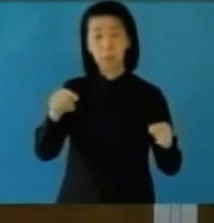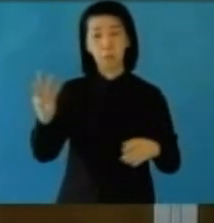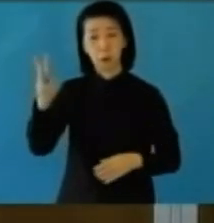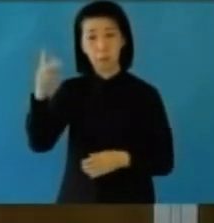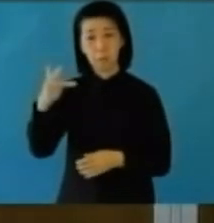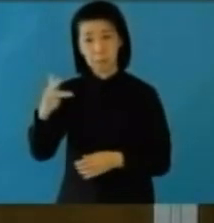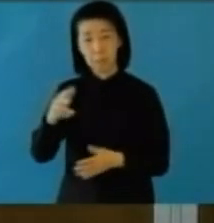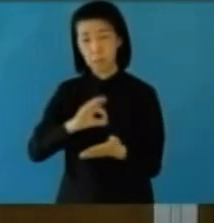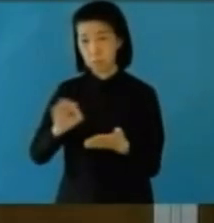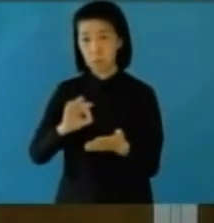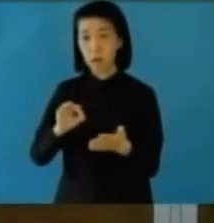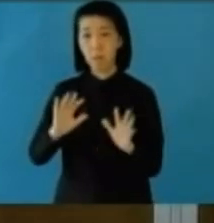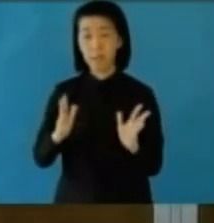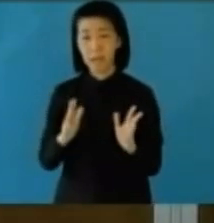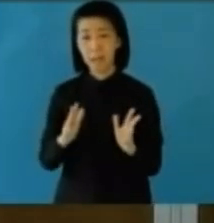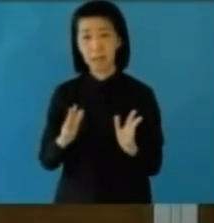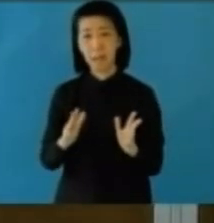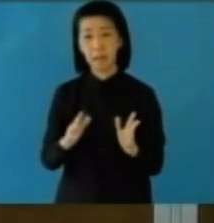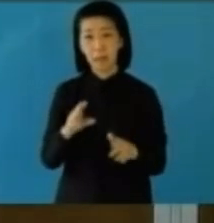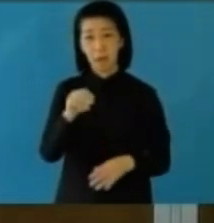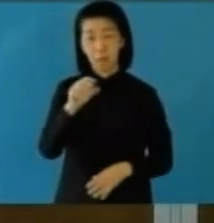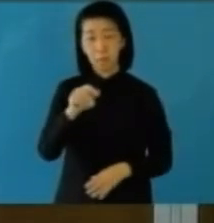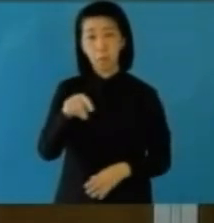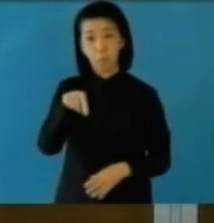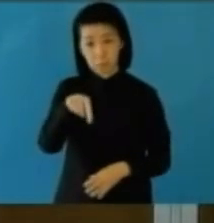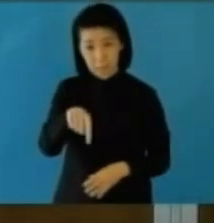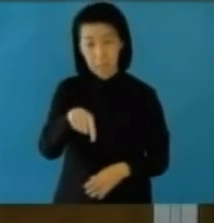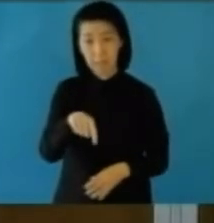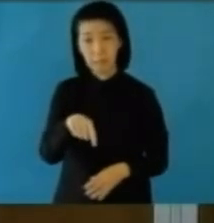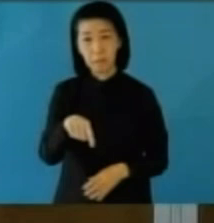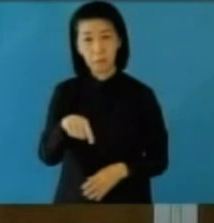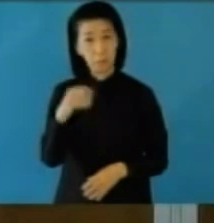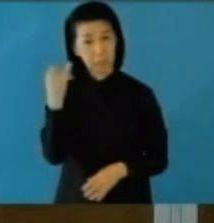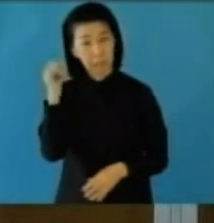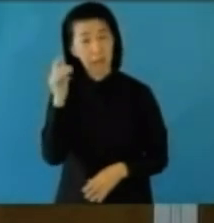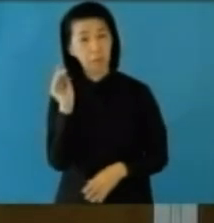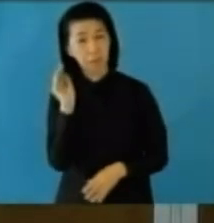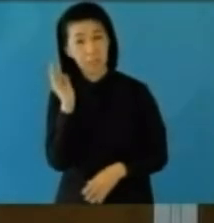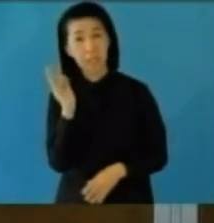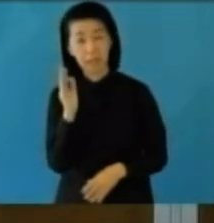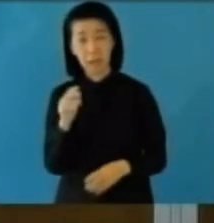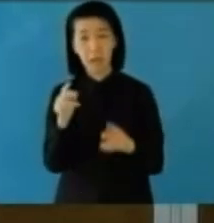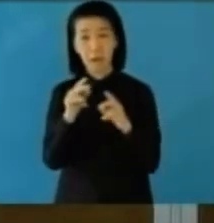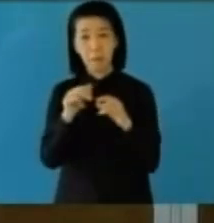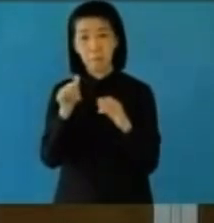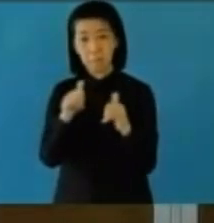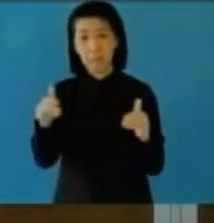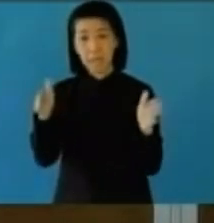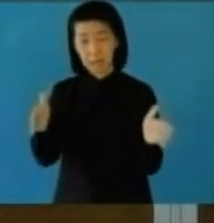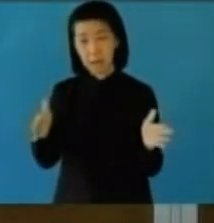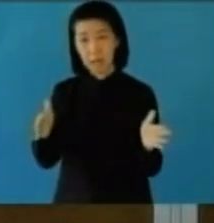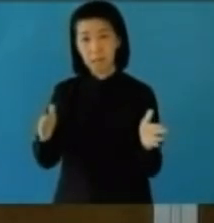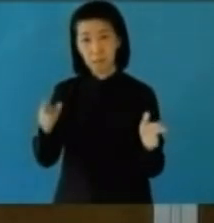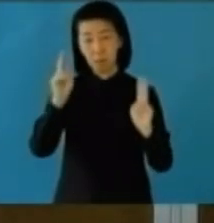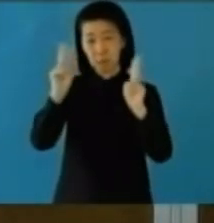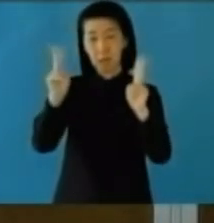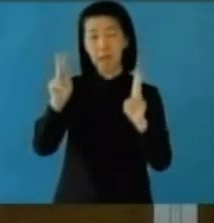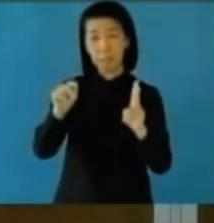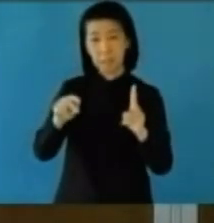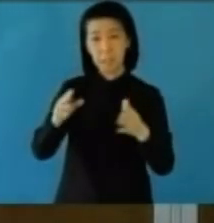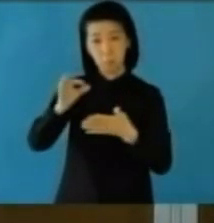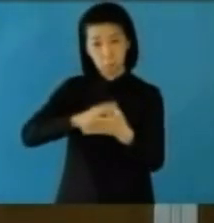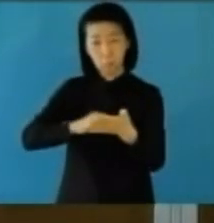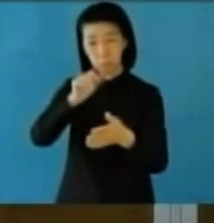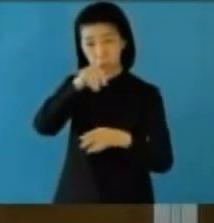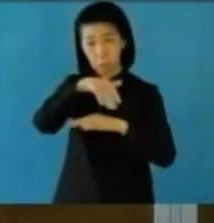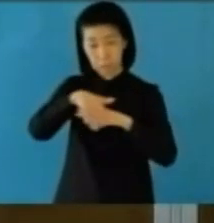して、不動産鑑定士のご意見等も踏まえつつ、民間事業者への売却に向けた検討を進めてきたところでございます。その結